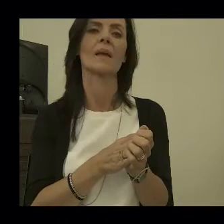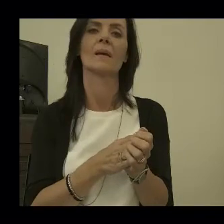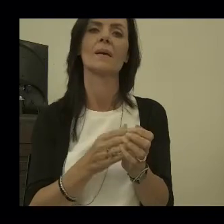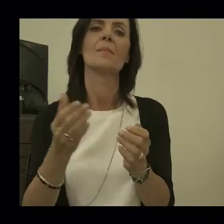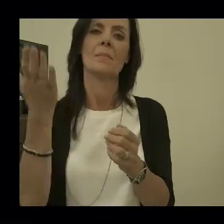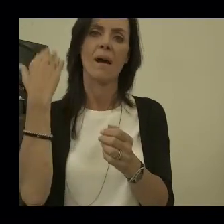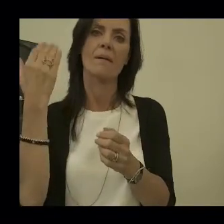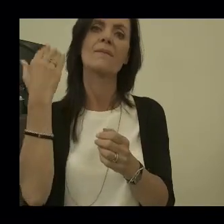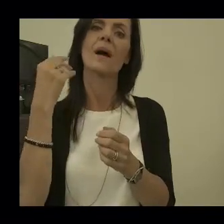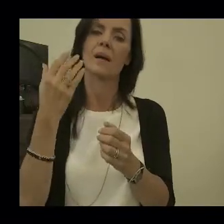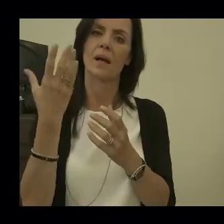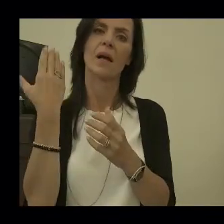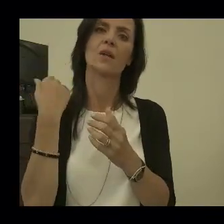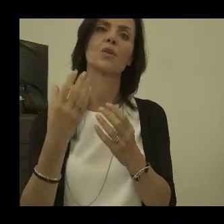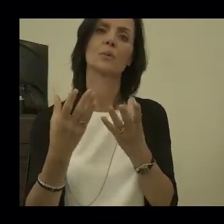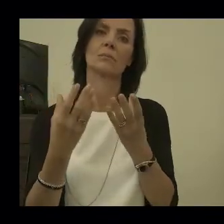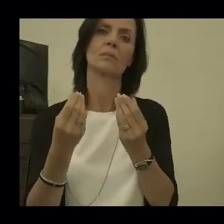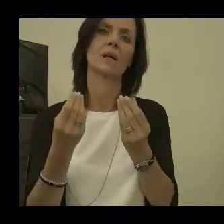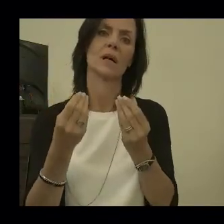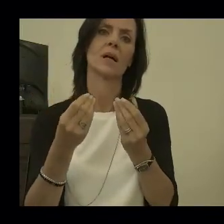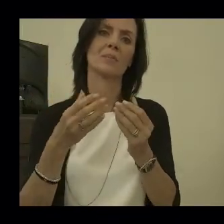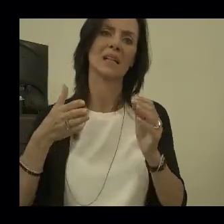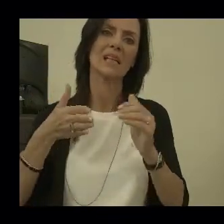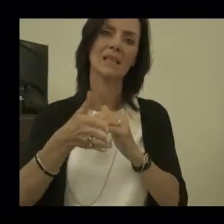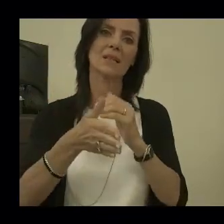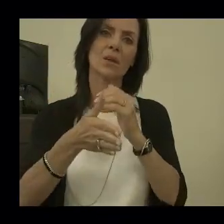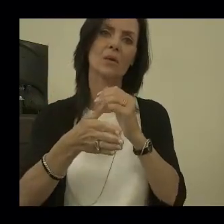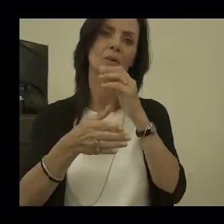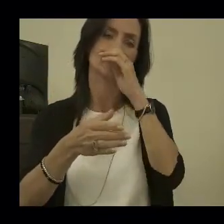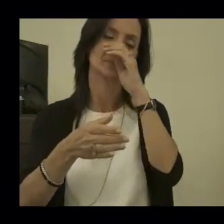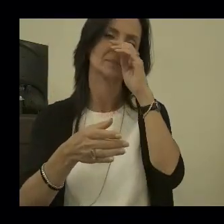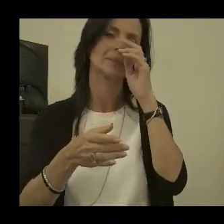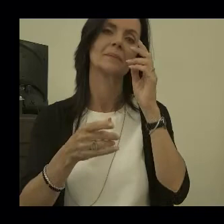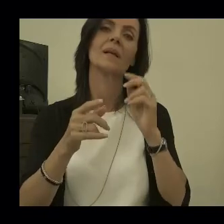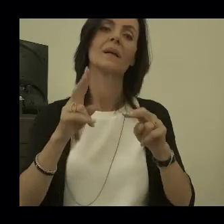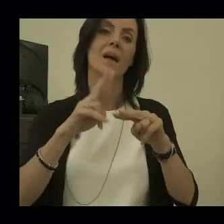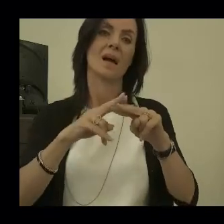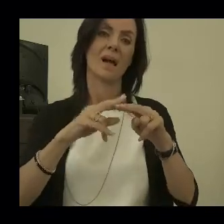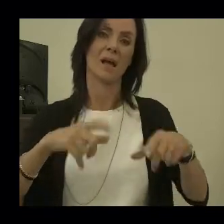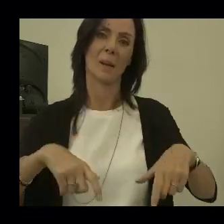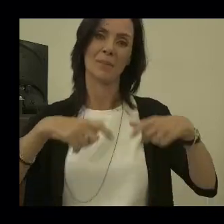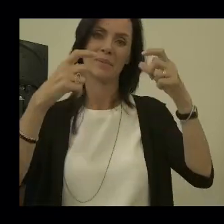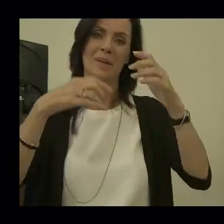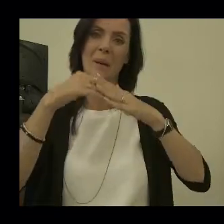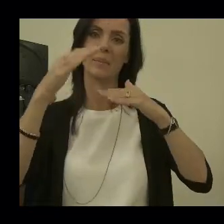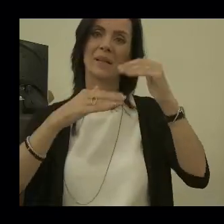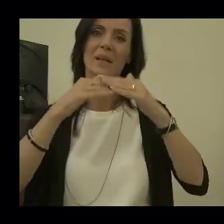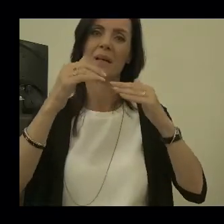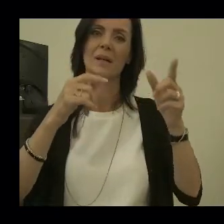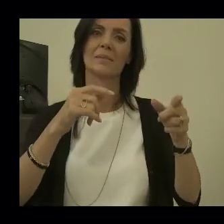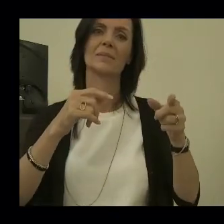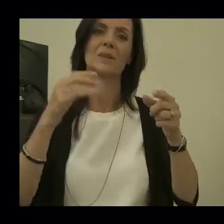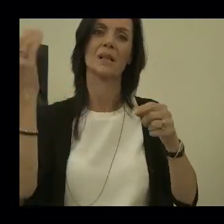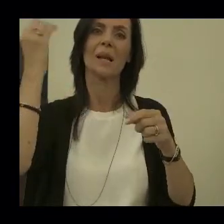בעבר היו מספר כניסות לוואדי שיח, למי שלא מכיר את האזור. לאחר הבנייה של האגף